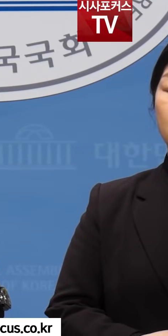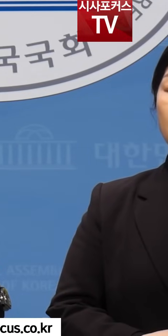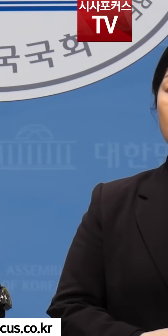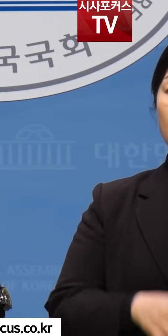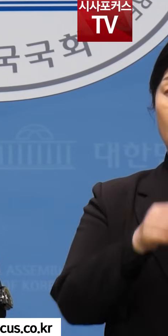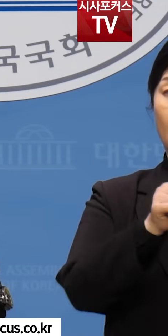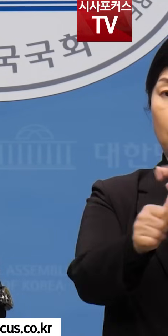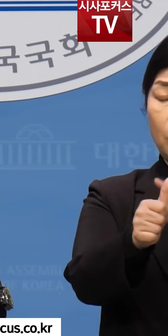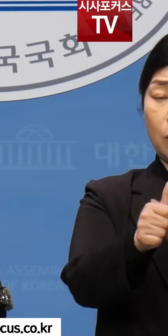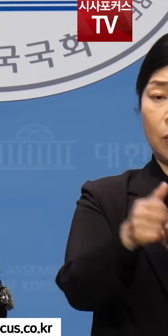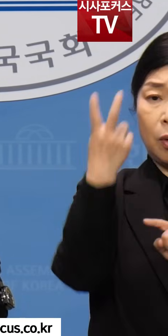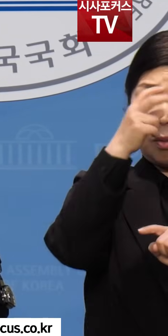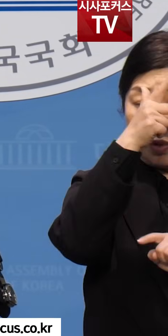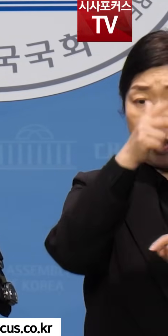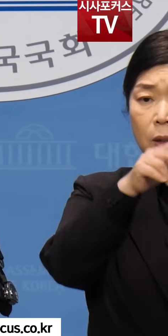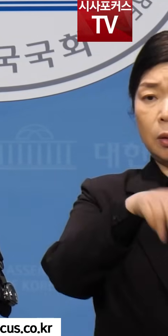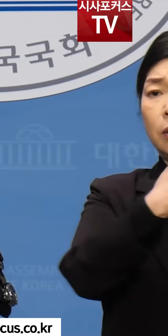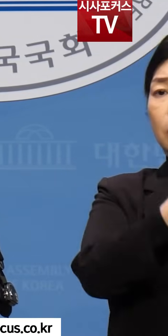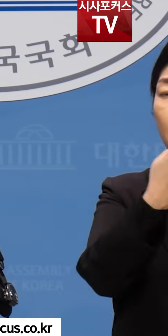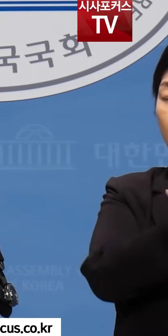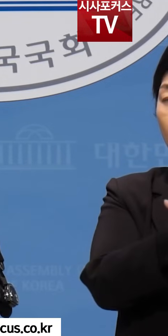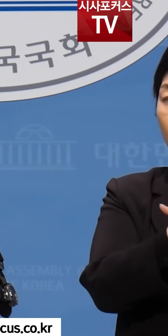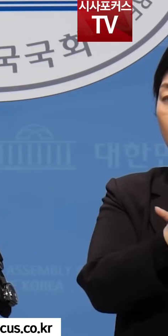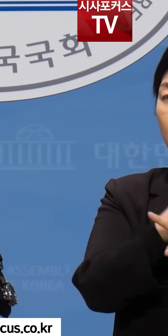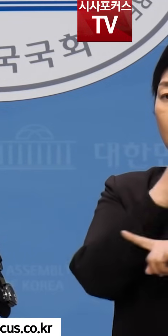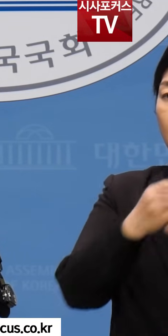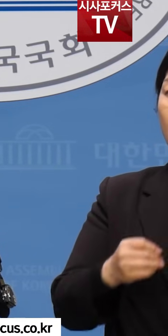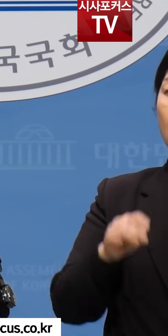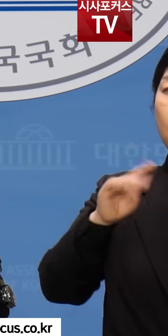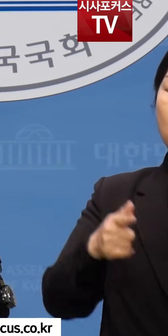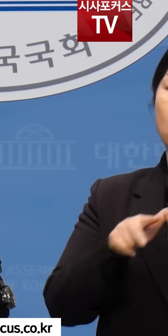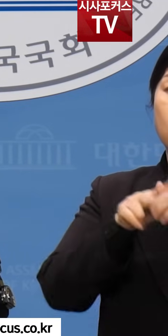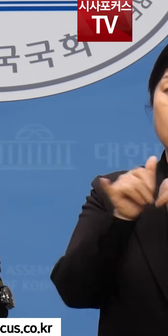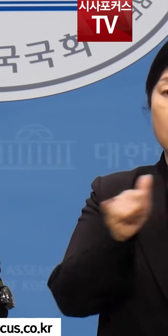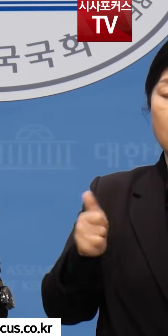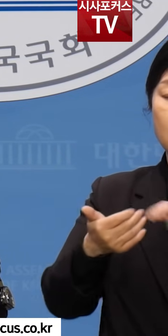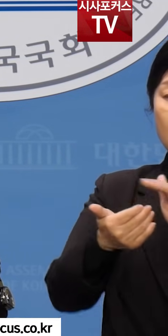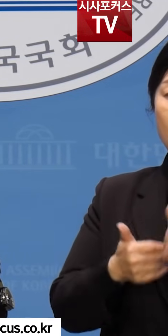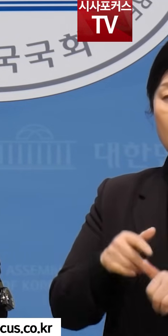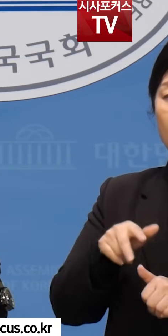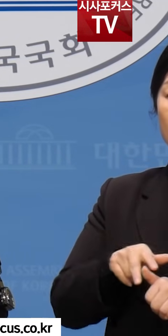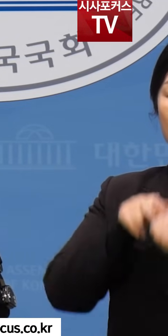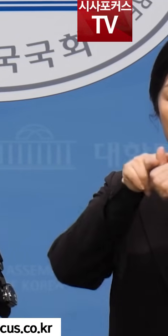대표는 검찰개혁, 비례 1번 후보는 전관예우 떼돈,